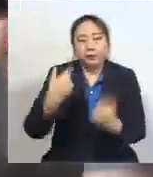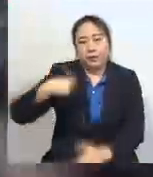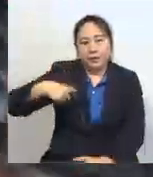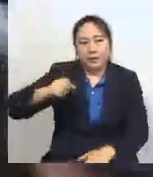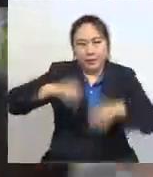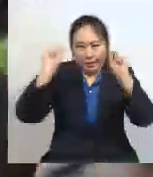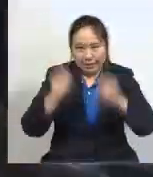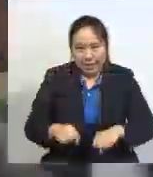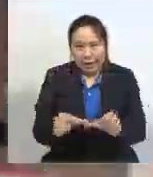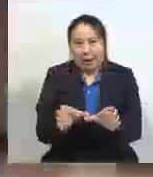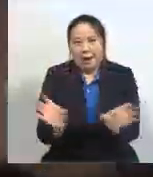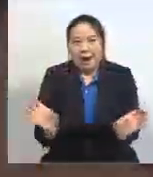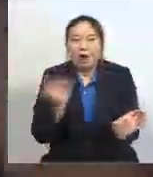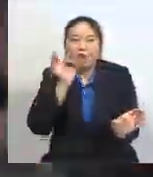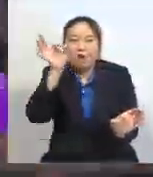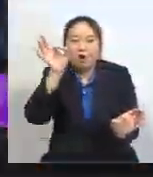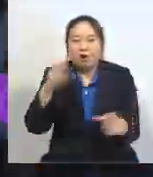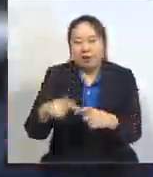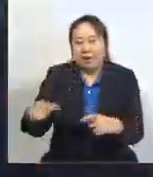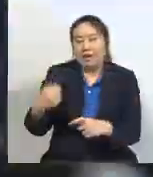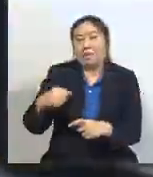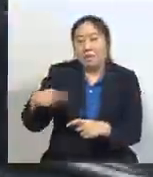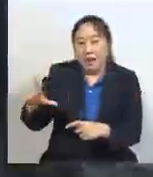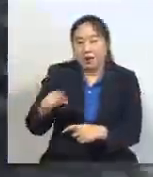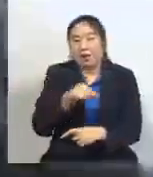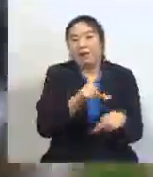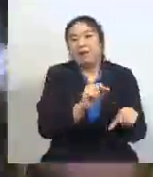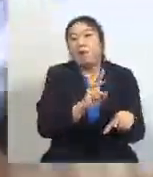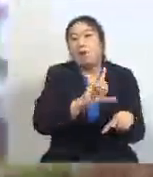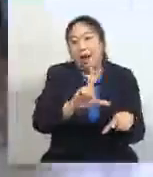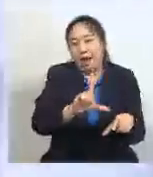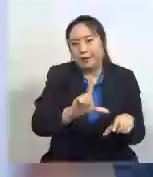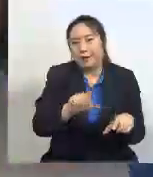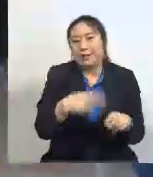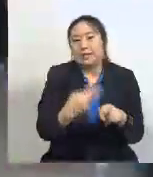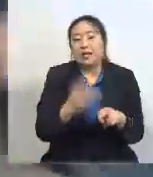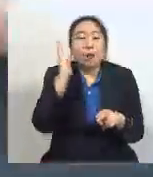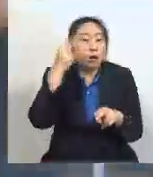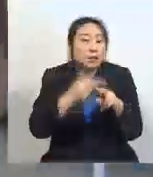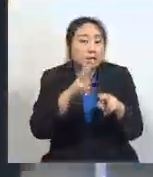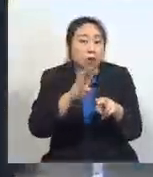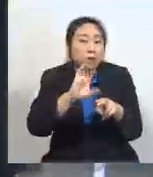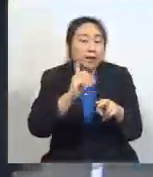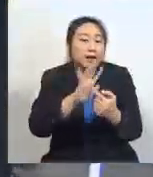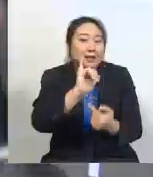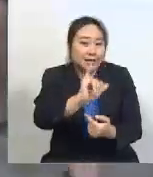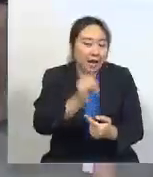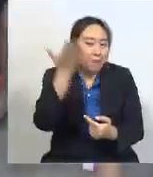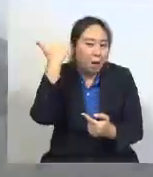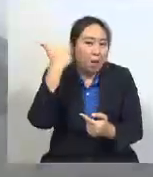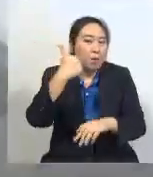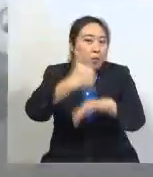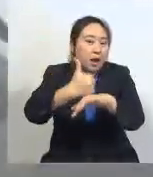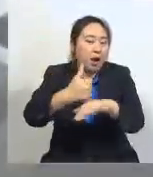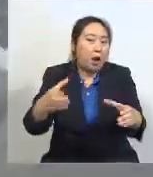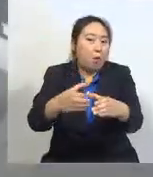ดสินใจแยกฟ้องคดีเช็ค10ล้านบาทกับคดีเช็ค26ล้านบาทที่มีชื่อนายวิชัยกฤษดาธานนท์อดีตผู้บริหารกฤ